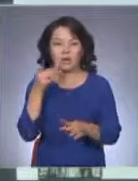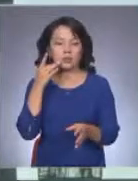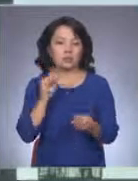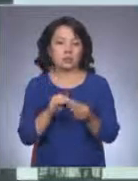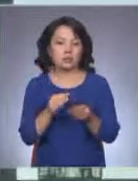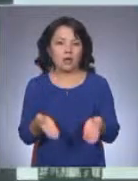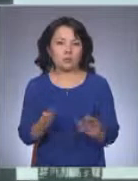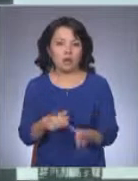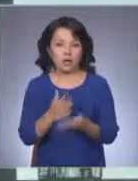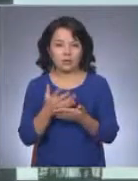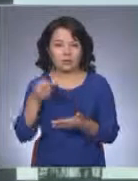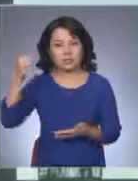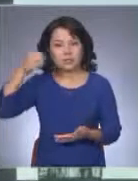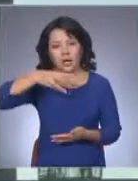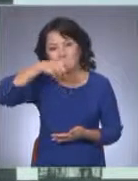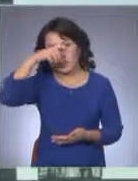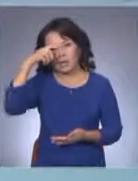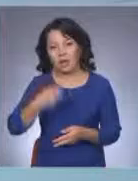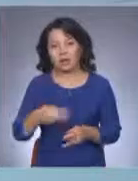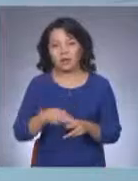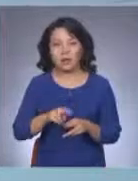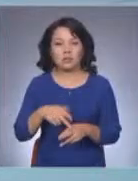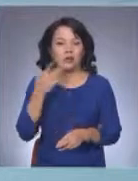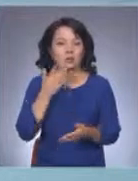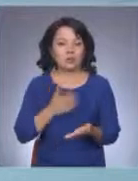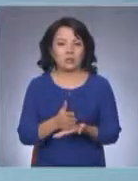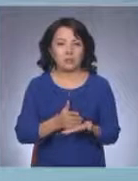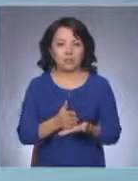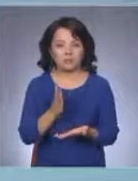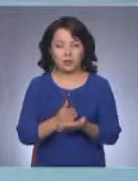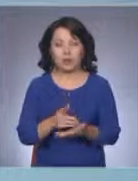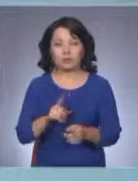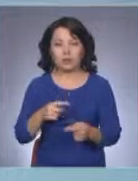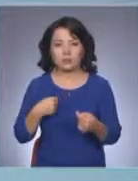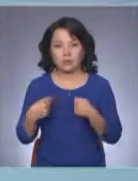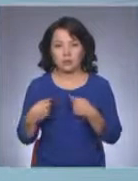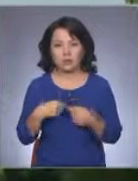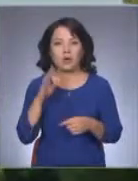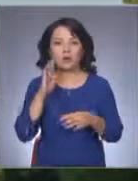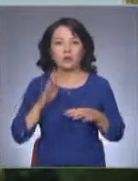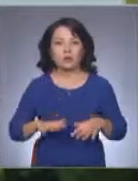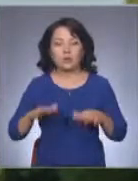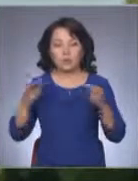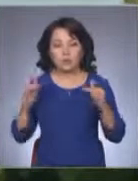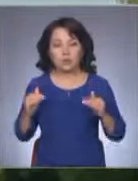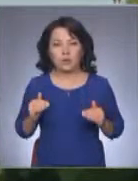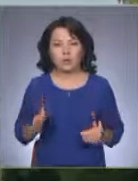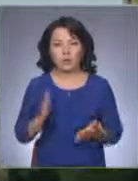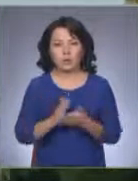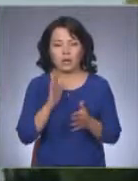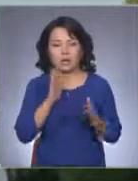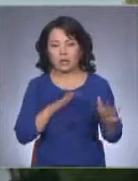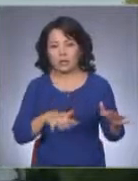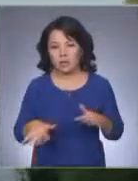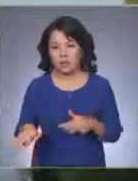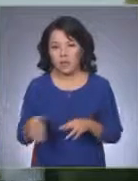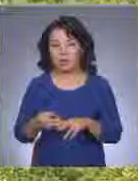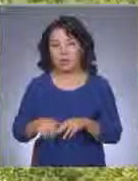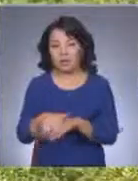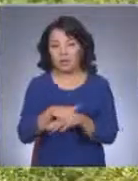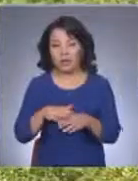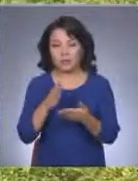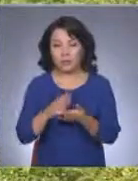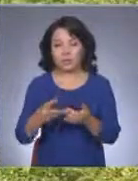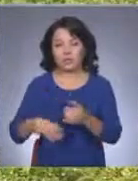2 аптадан бері аптап ыстықтың беті қайтпай тұр. Салдарынан елдегі өзендерде су деңгейі күрт төмендеп кеткен. Сол себепті жергілікті